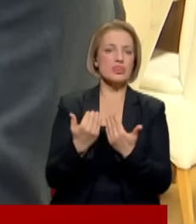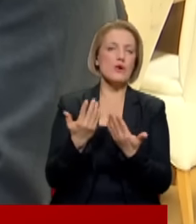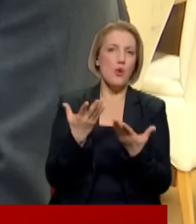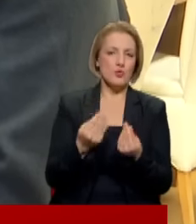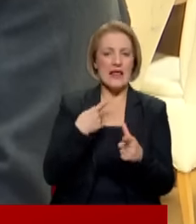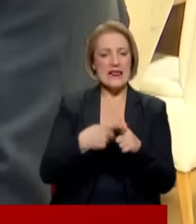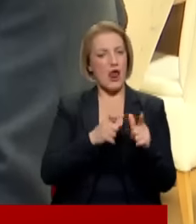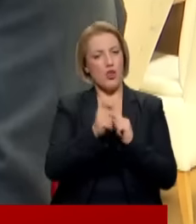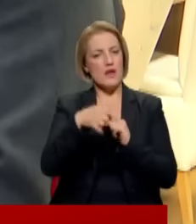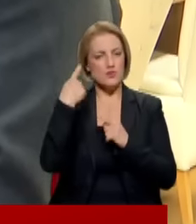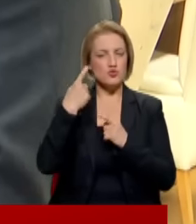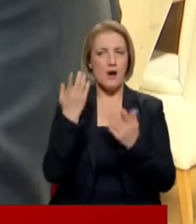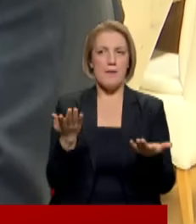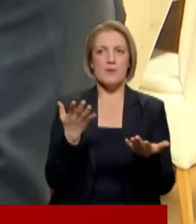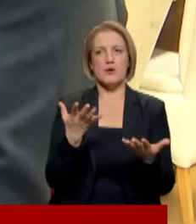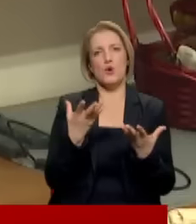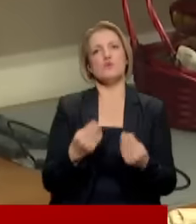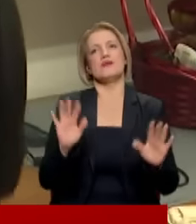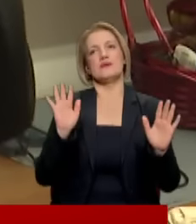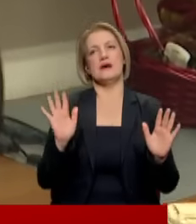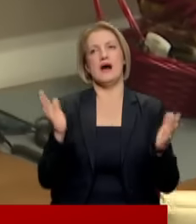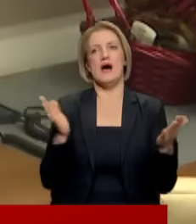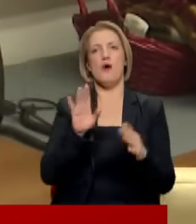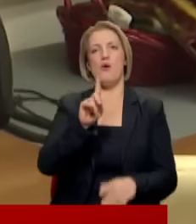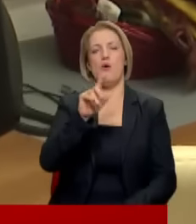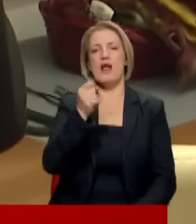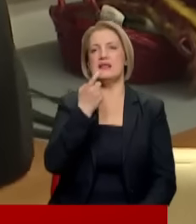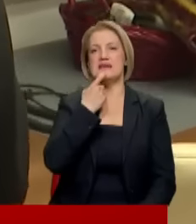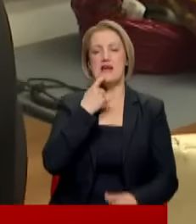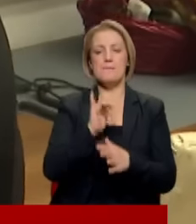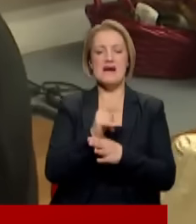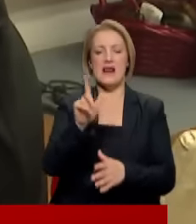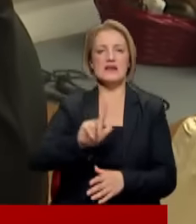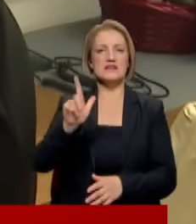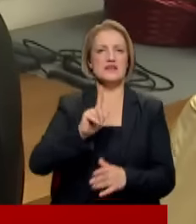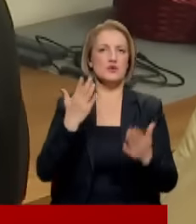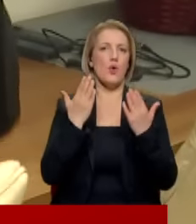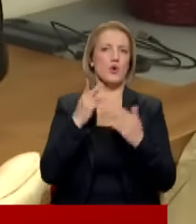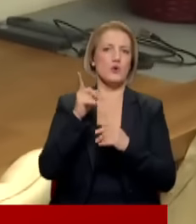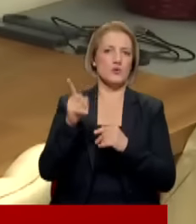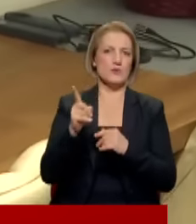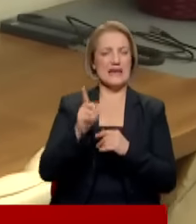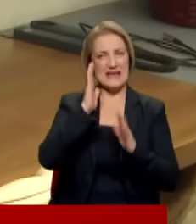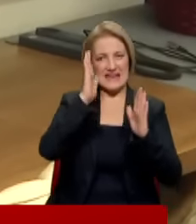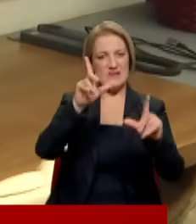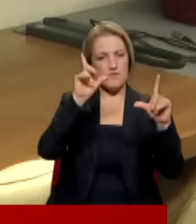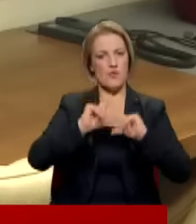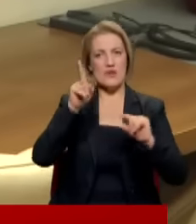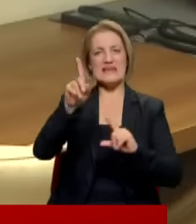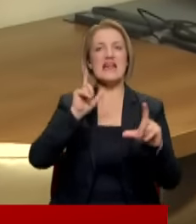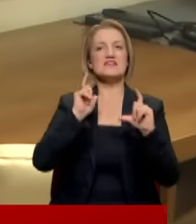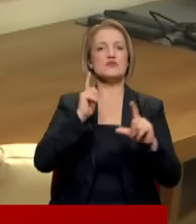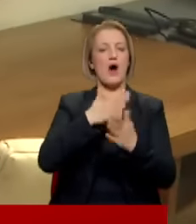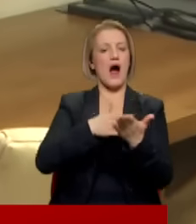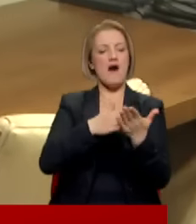kiramızı öder diye düşündük Ama maalesef olmadı henüz 16 yaşında meslek lisesinde okuyordu Sedat Bey git fotoğraf çektir Sana